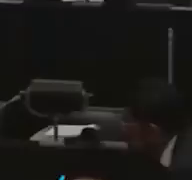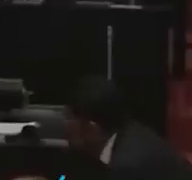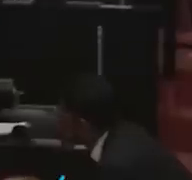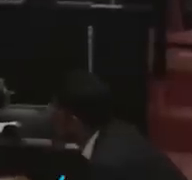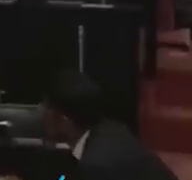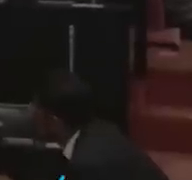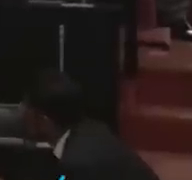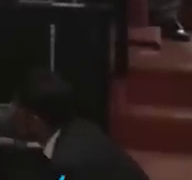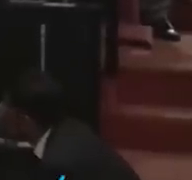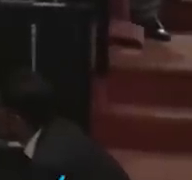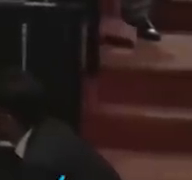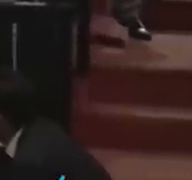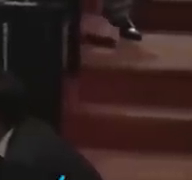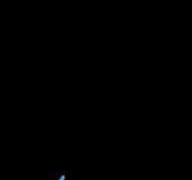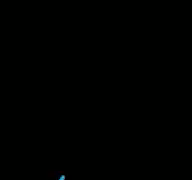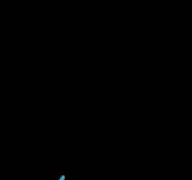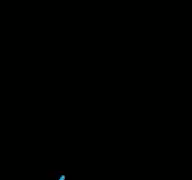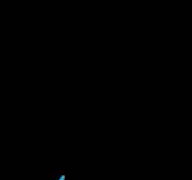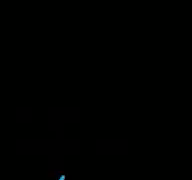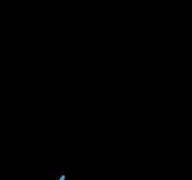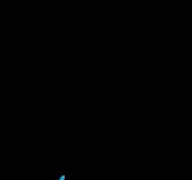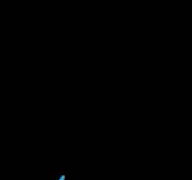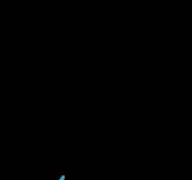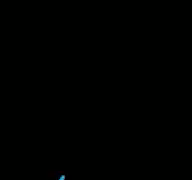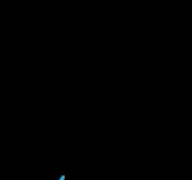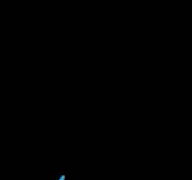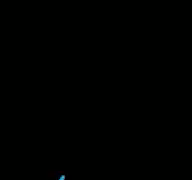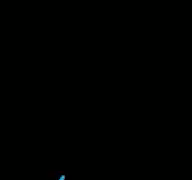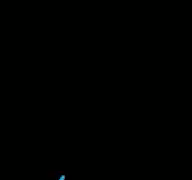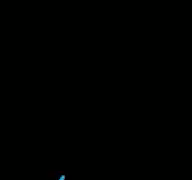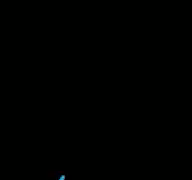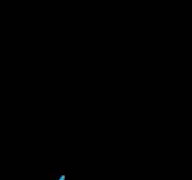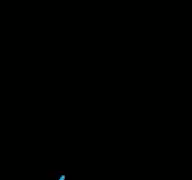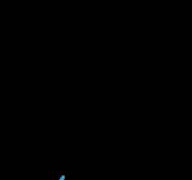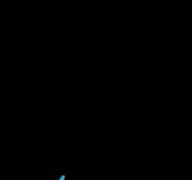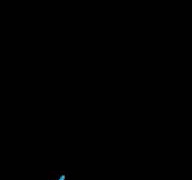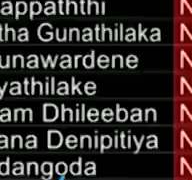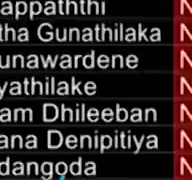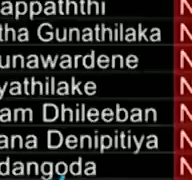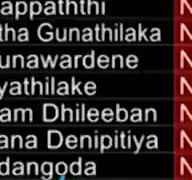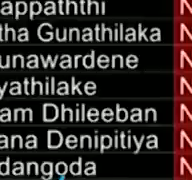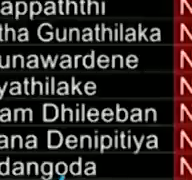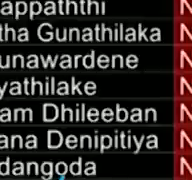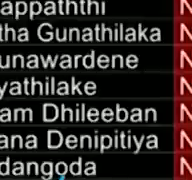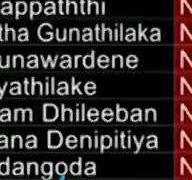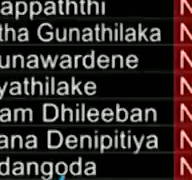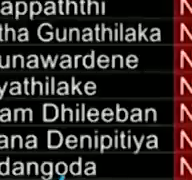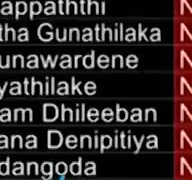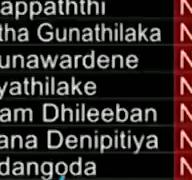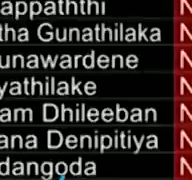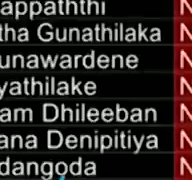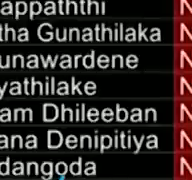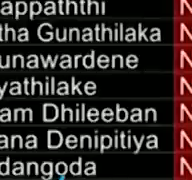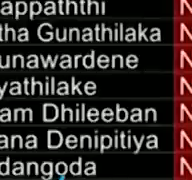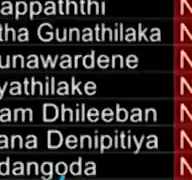විමසීම පැවැත්ුණා. එහිදී පනතට පක්ෂව ඡන්ද 120ක් ලැබුණු අතර විපක්ෂව හිමි වුණේ ඡන්ද 36ක් පමණයි. ඒ අනුව විදුලි